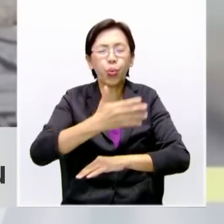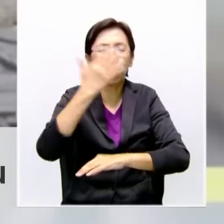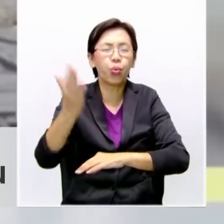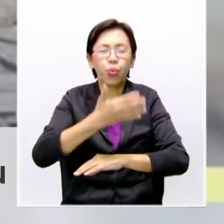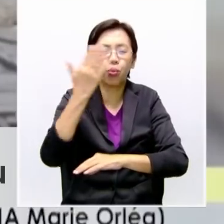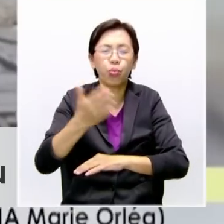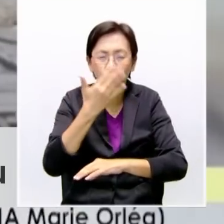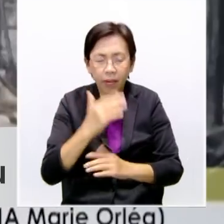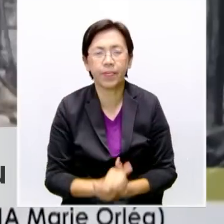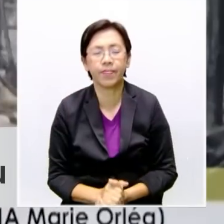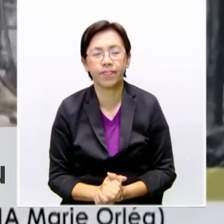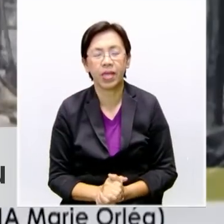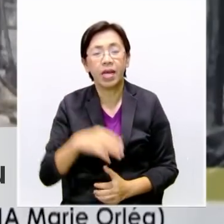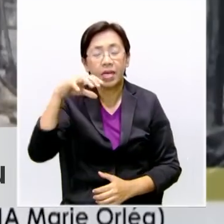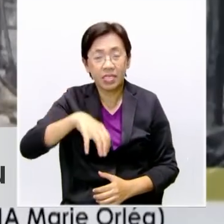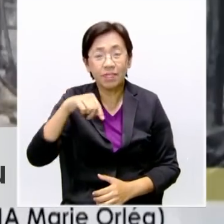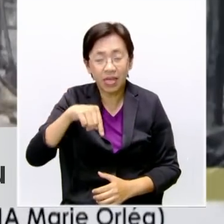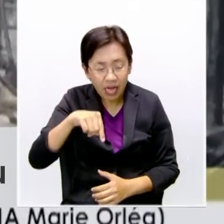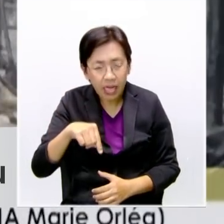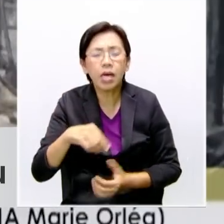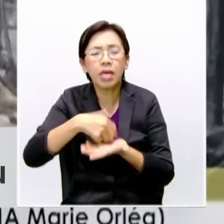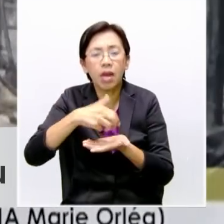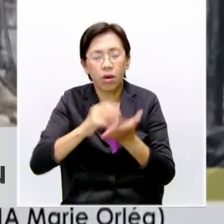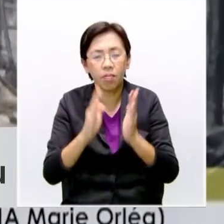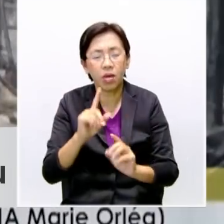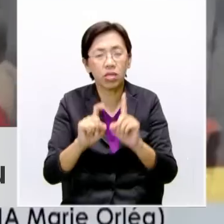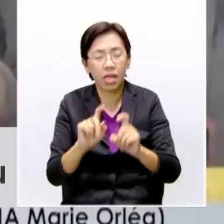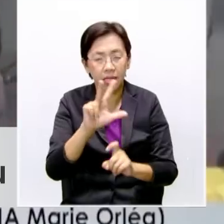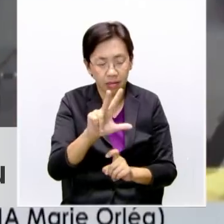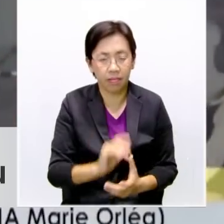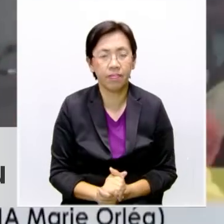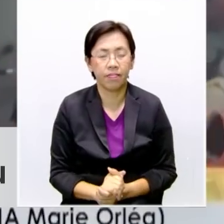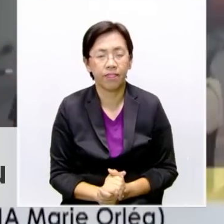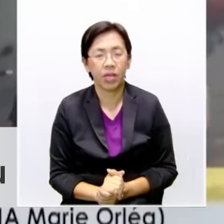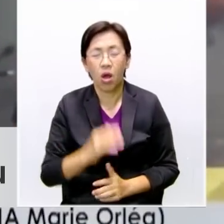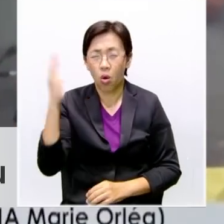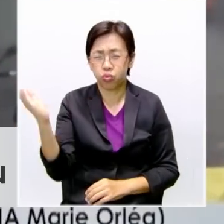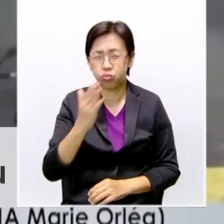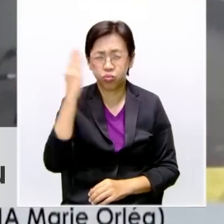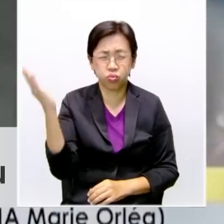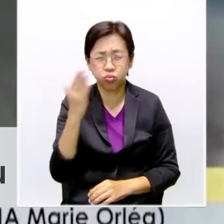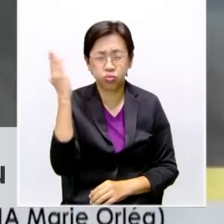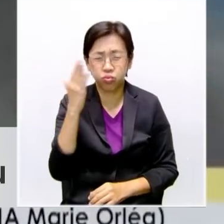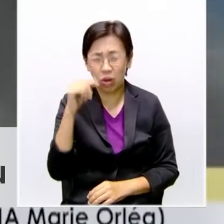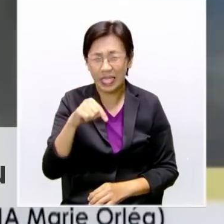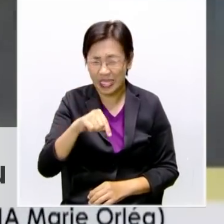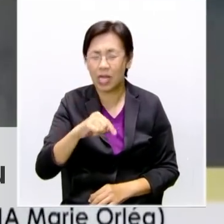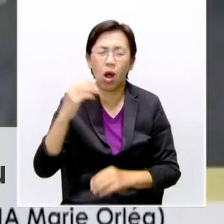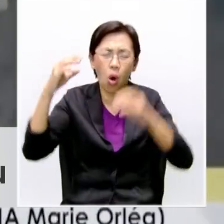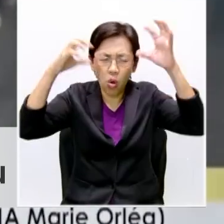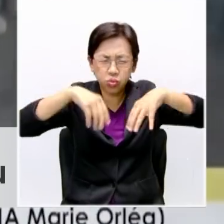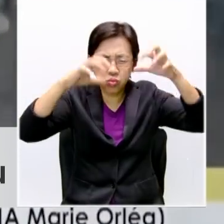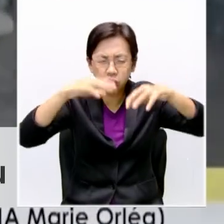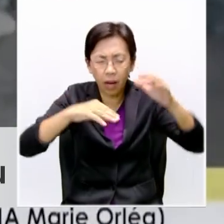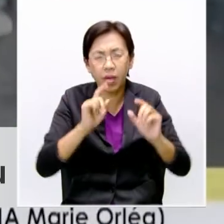นักงานป้องกันความเสี่ยงและภัยพิบัติระบุว่ามีผู้เสียชีวิต3คนขณะพายุพัดถล่มมาดากัสการ์